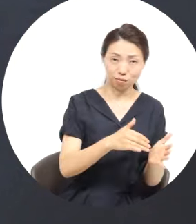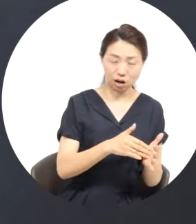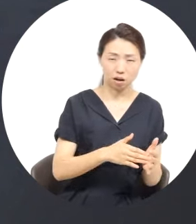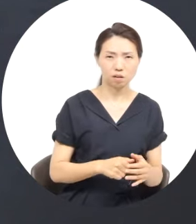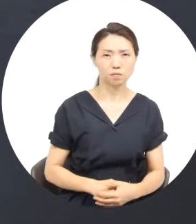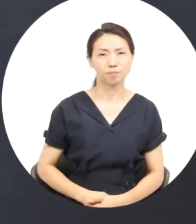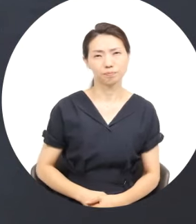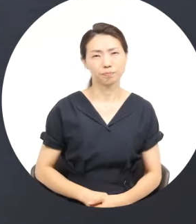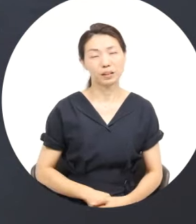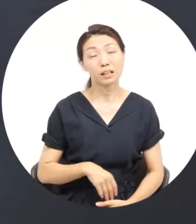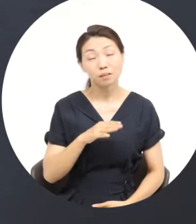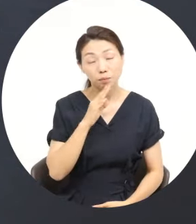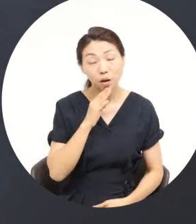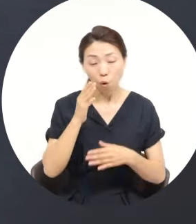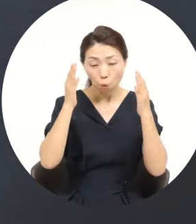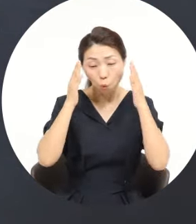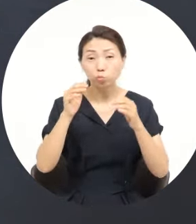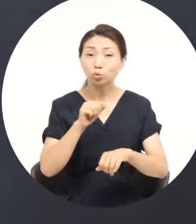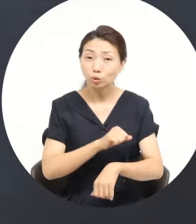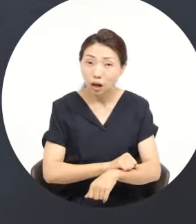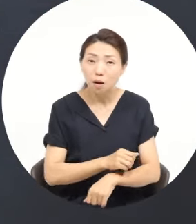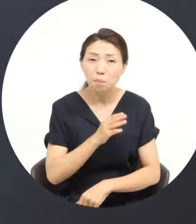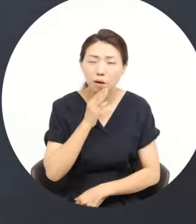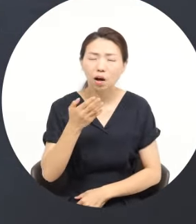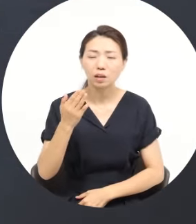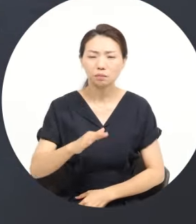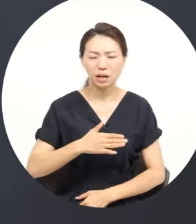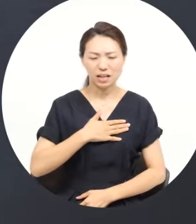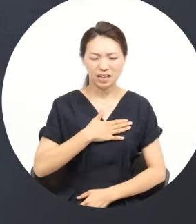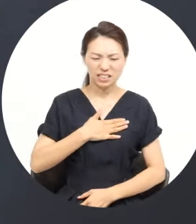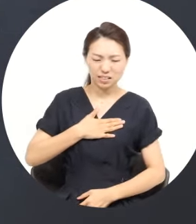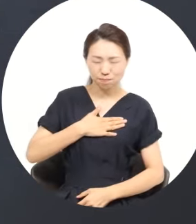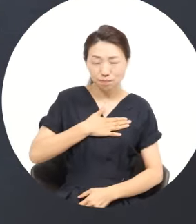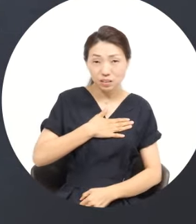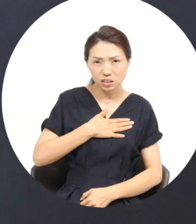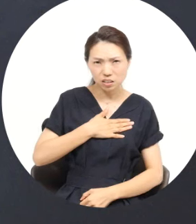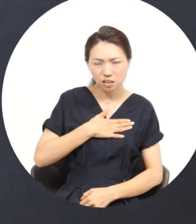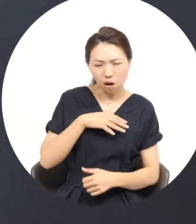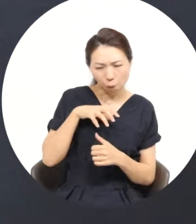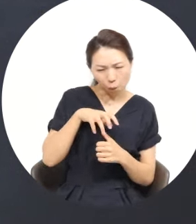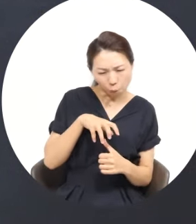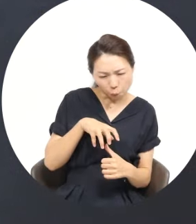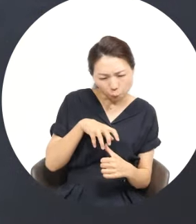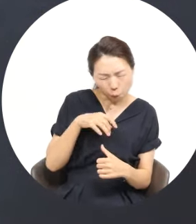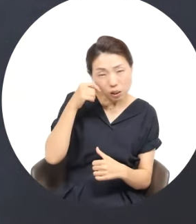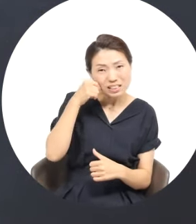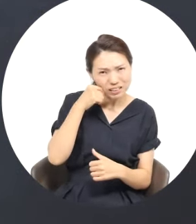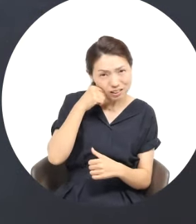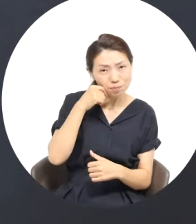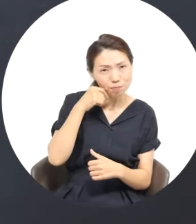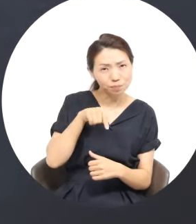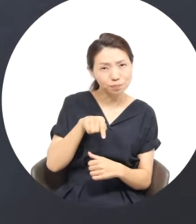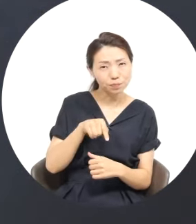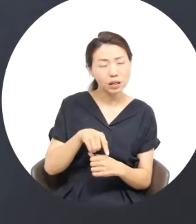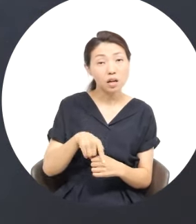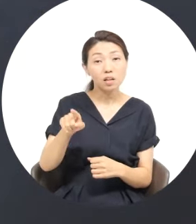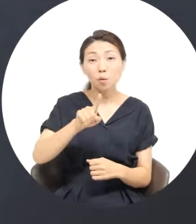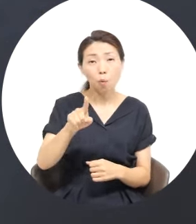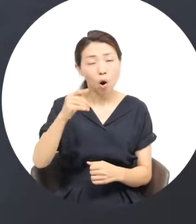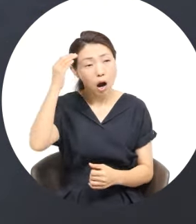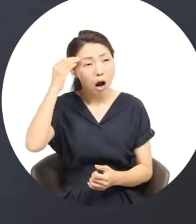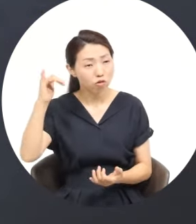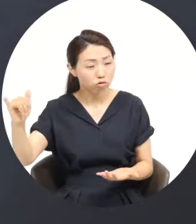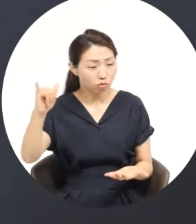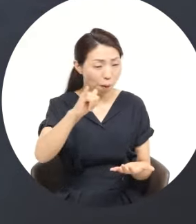그러니까 공부는 잘했는지 몰라도 네. 심리적으로 억압이 돼 있었다 하는 게 맞아요. 한국에